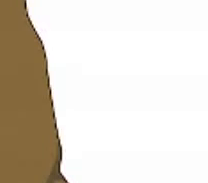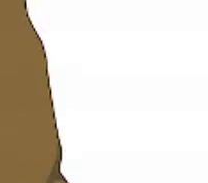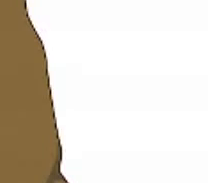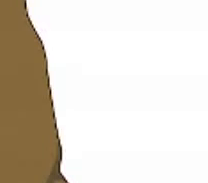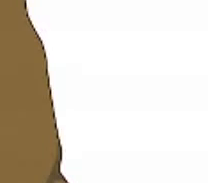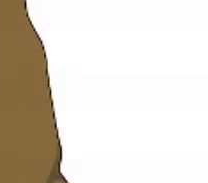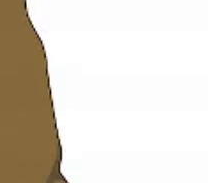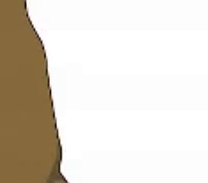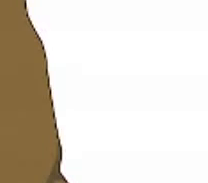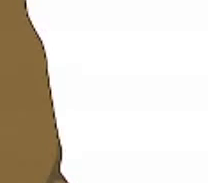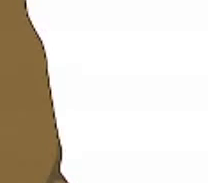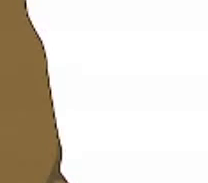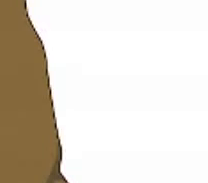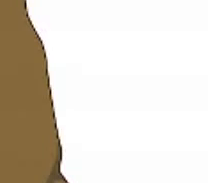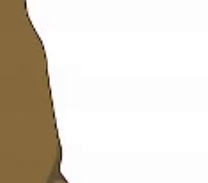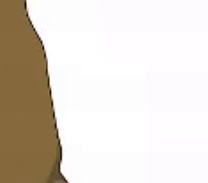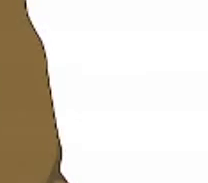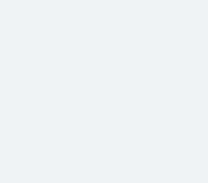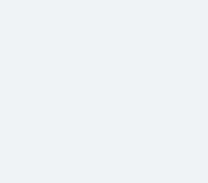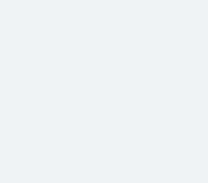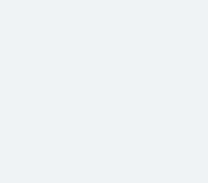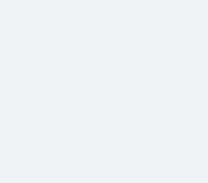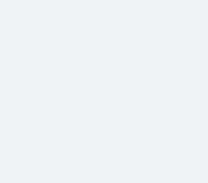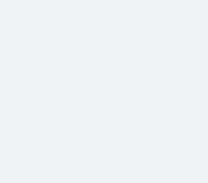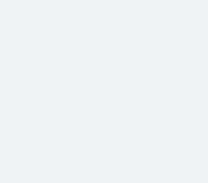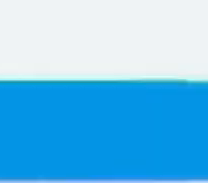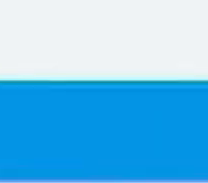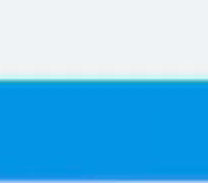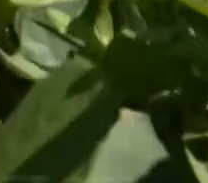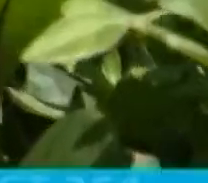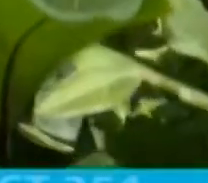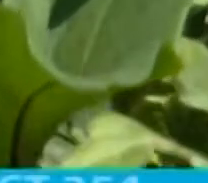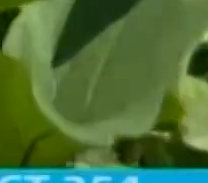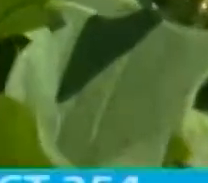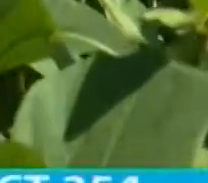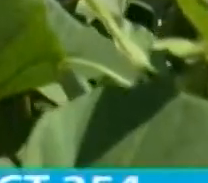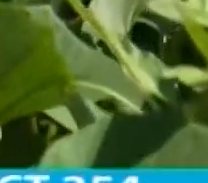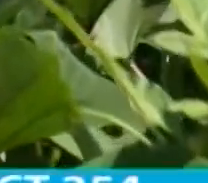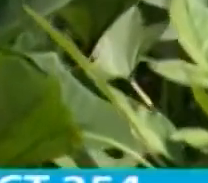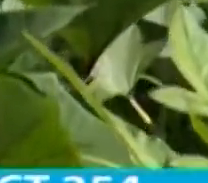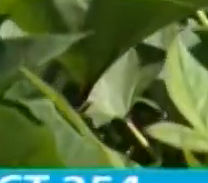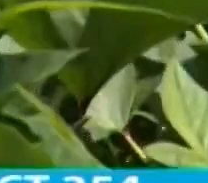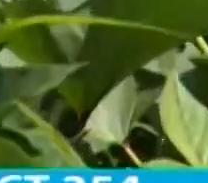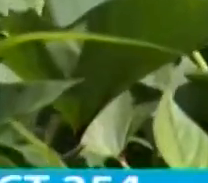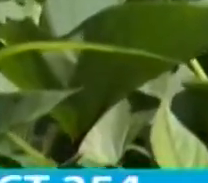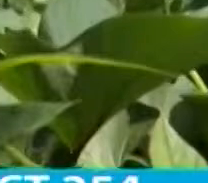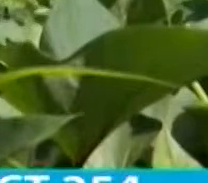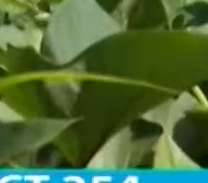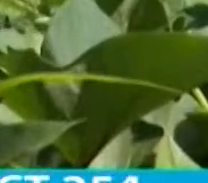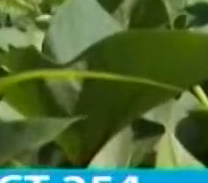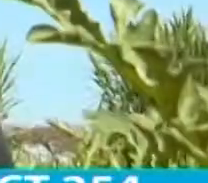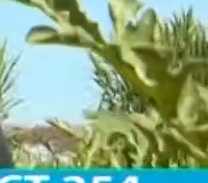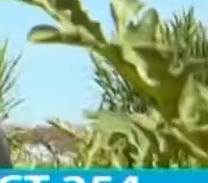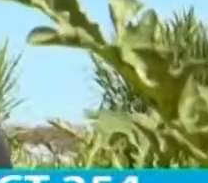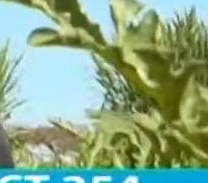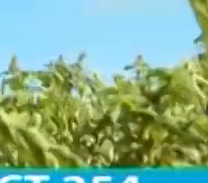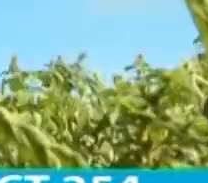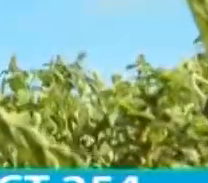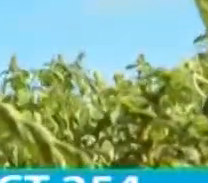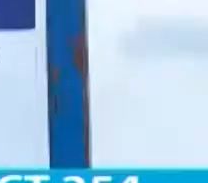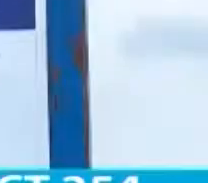*811 *963#. On the next episode,